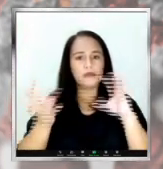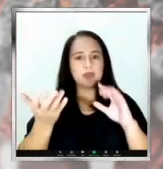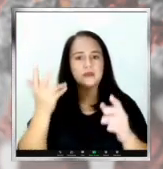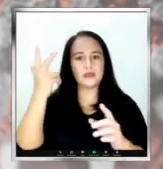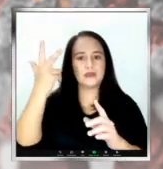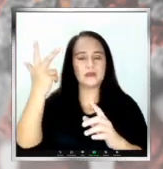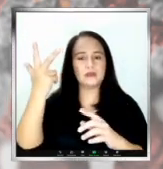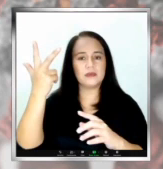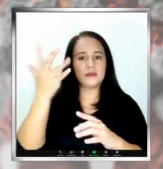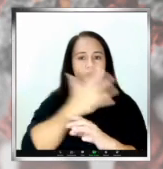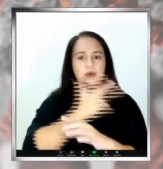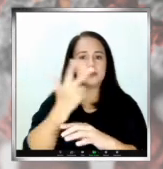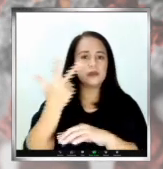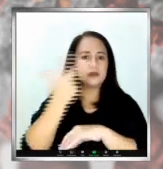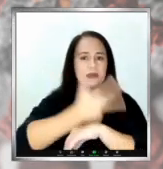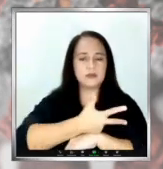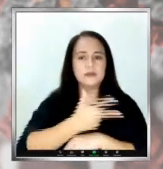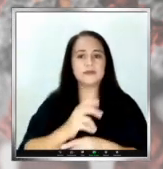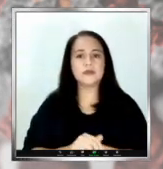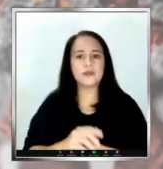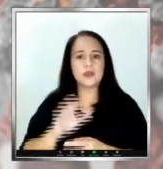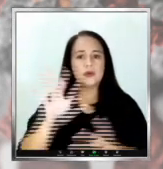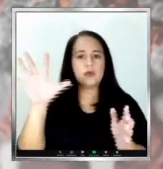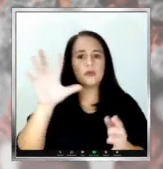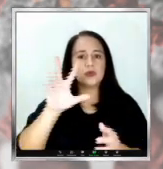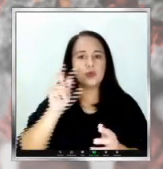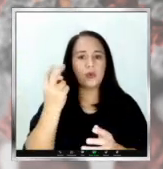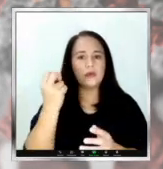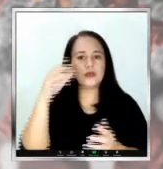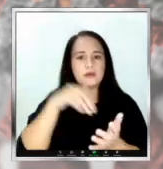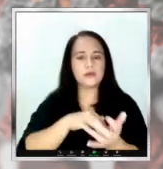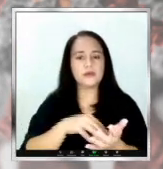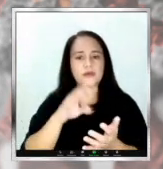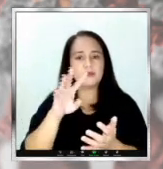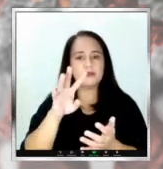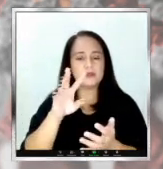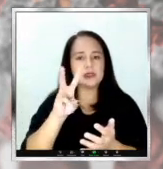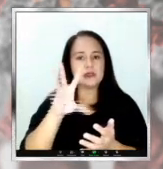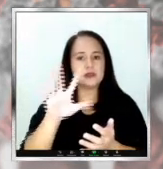Sa kabuuan, 12,465 na ang mga nasawi sa bansa.